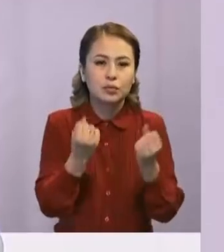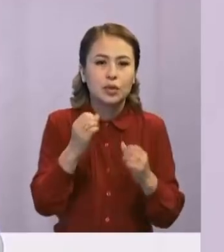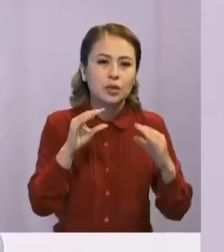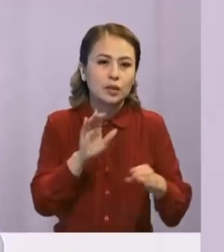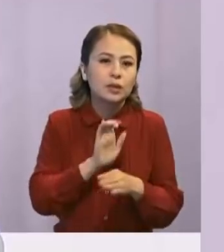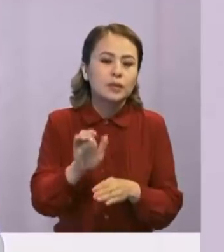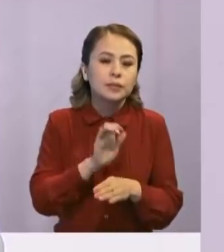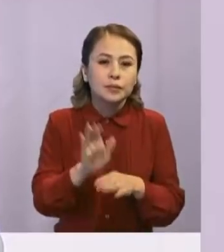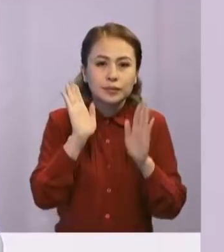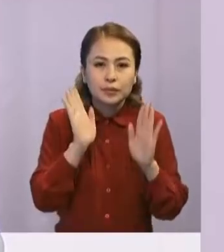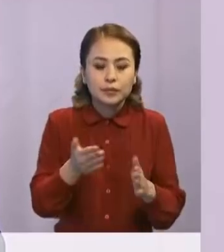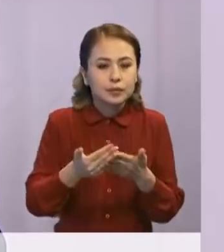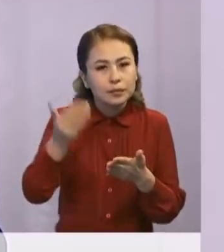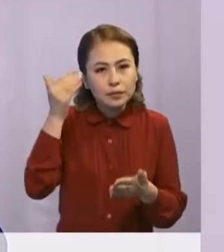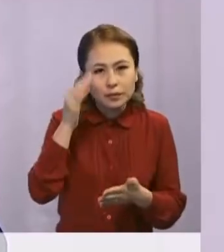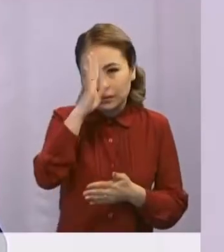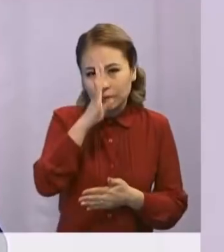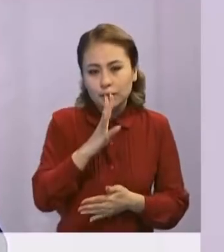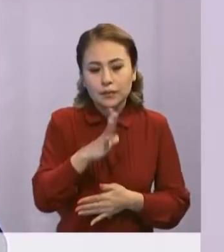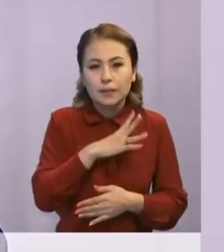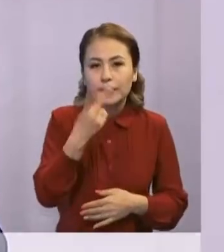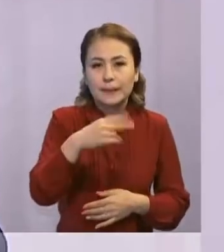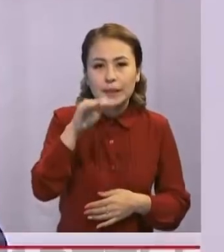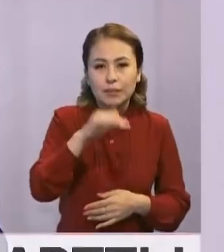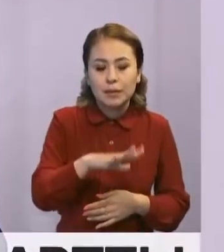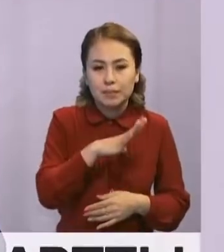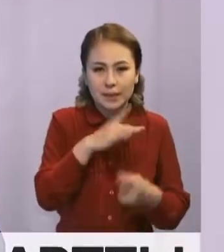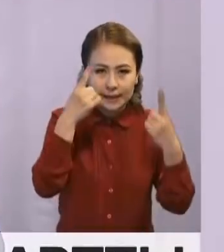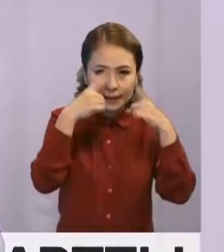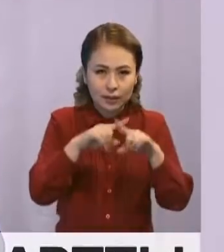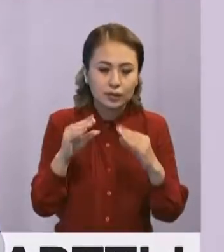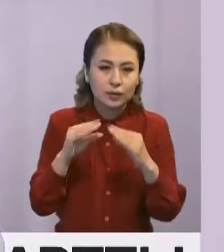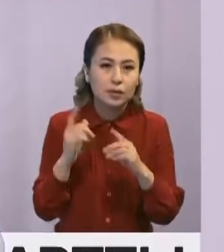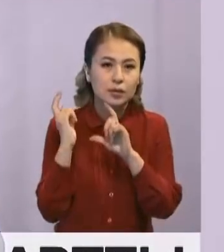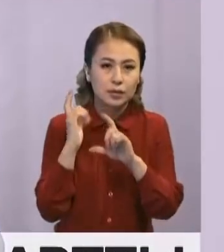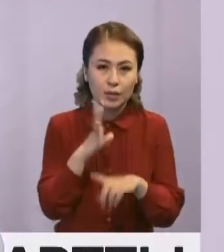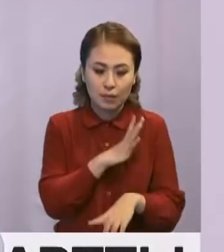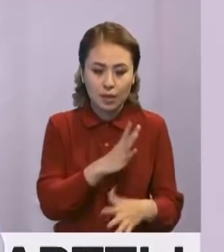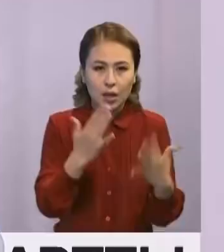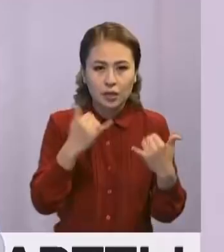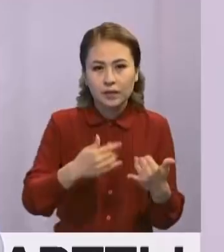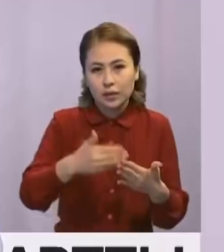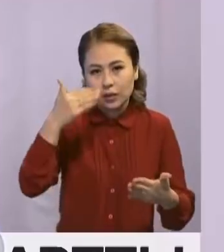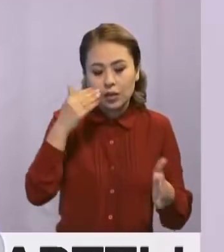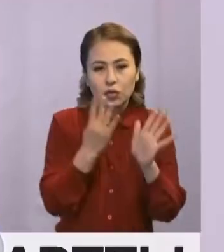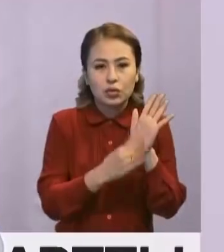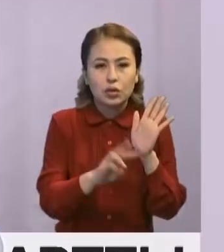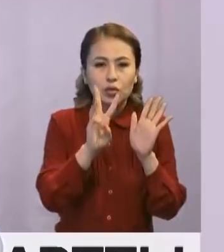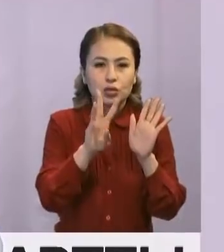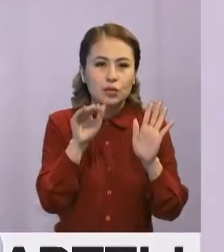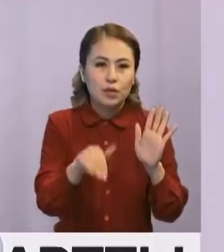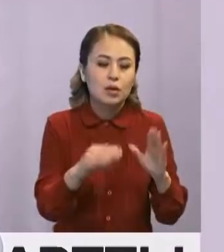өндіруді көздеп отыр. Тек өткен 4 айдың өзінде 20 мыңнан астам техника шығарылды. Былтырғы көрсеткіш 93 мың көлікті